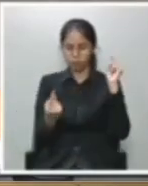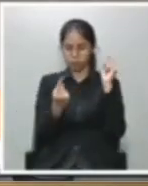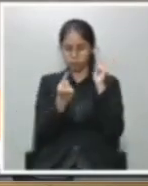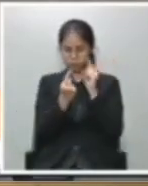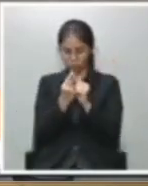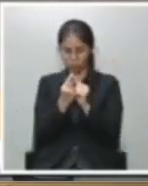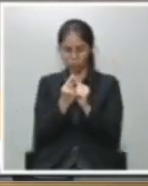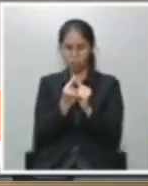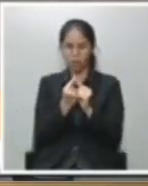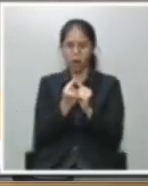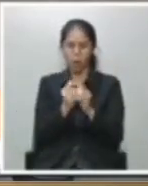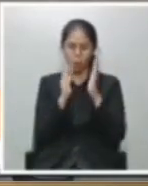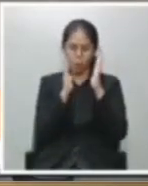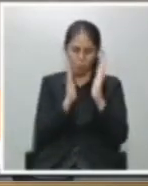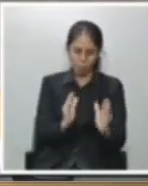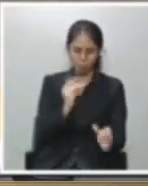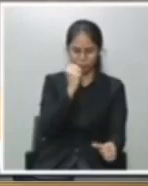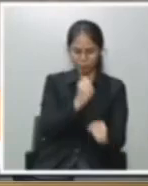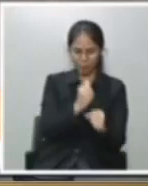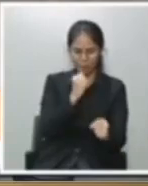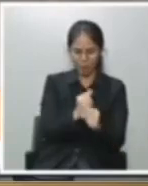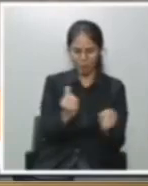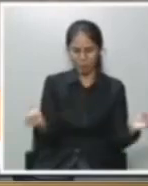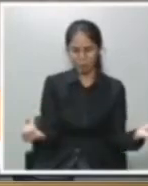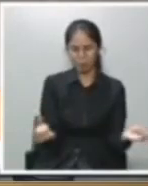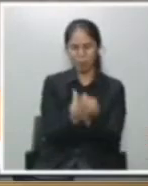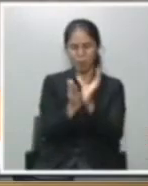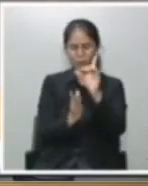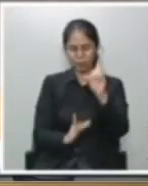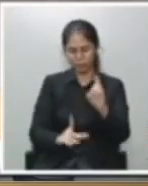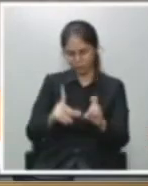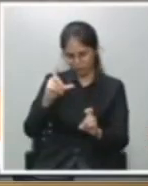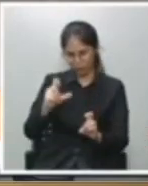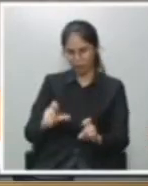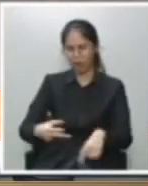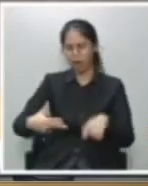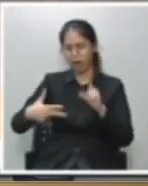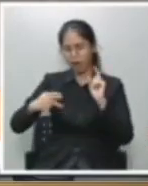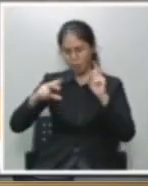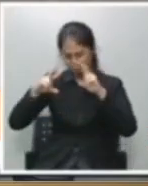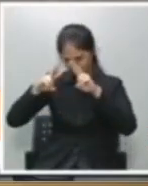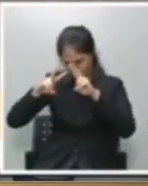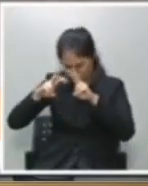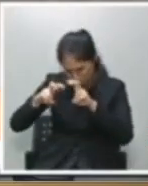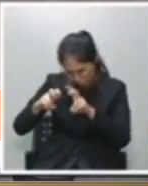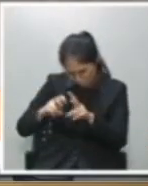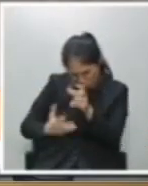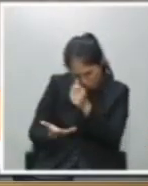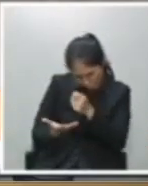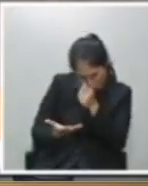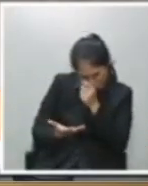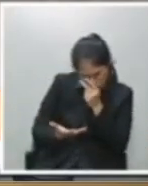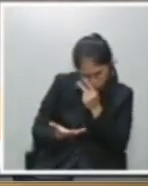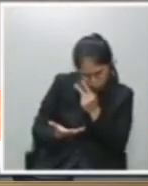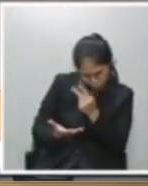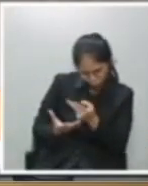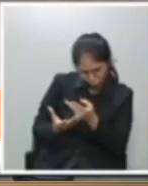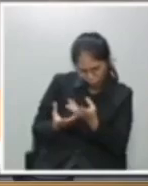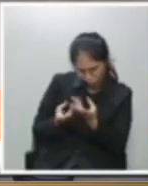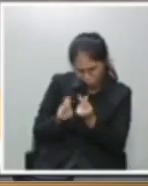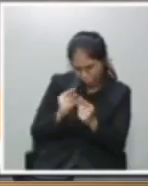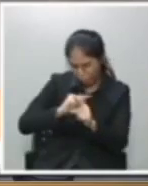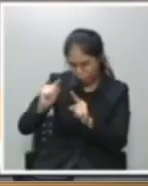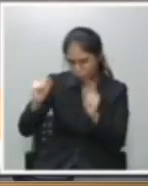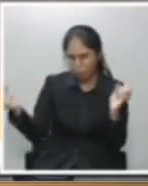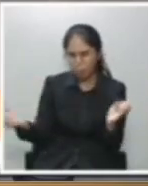ยากรทำลายกระบวนการตรวจสอบเพื่ออะไรครับเพื่อจะอยู่ยาว